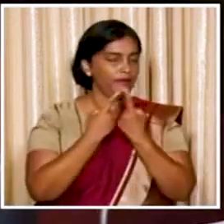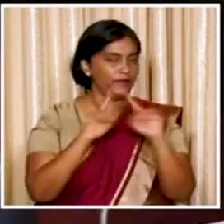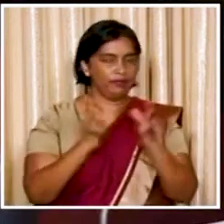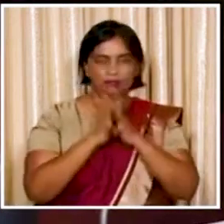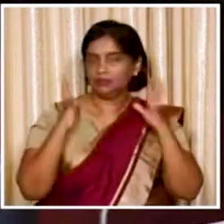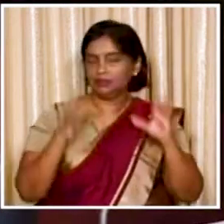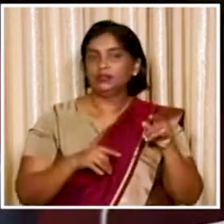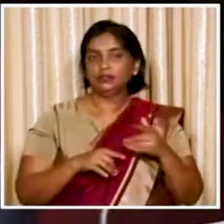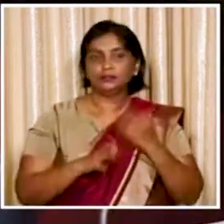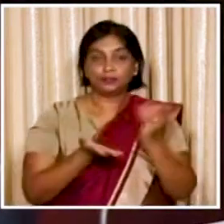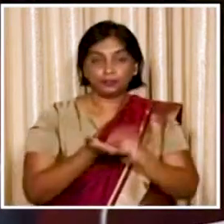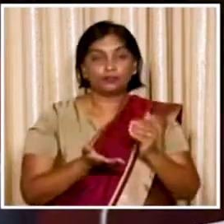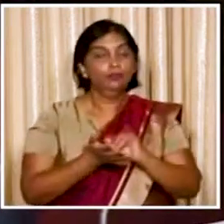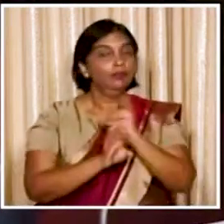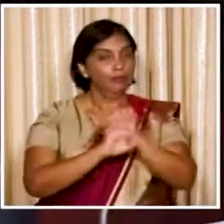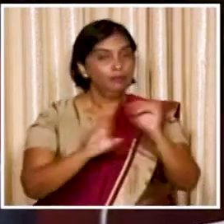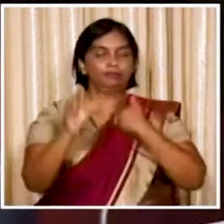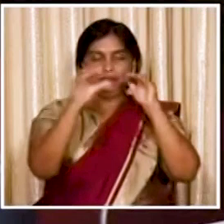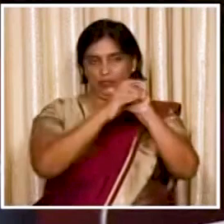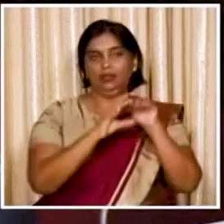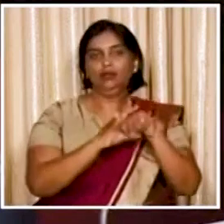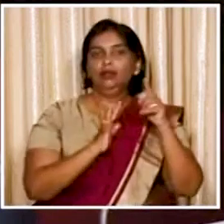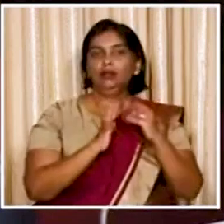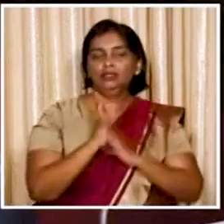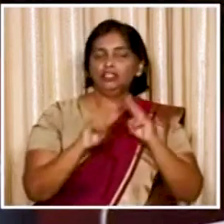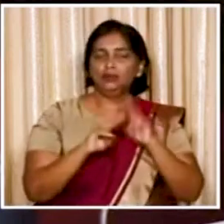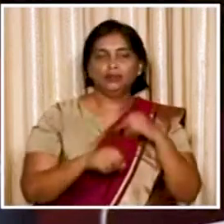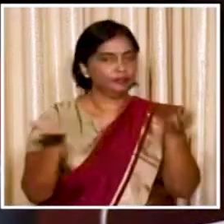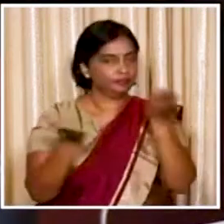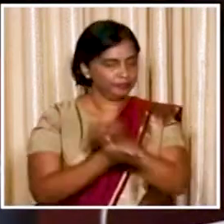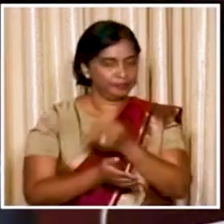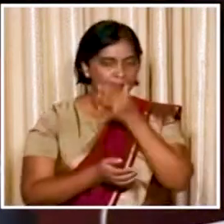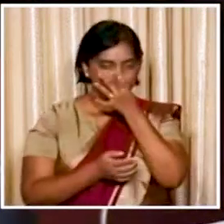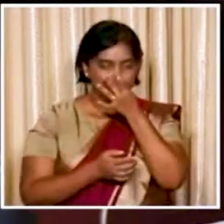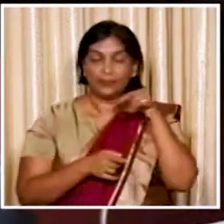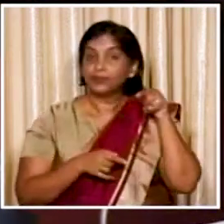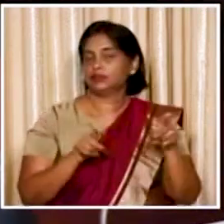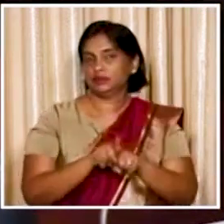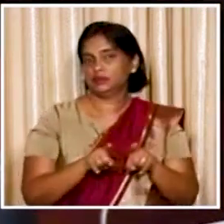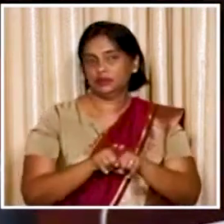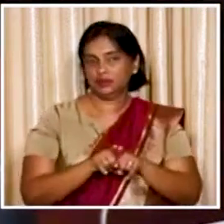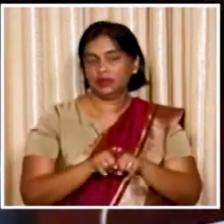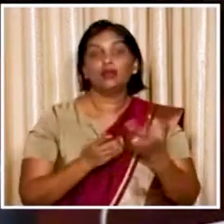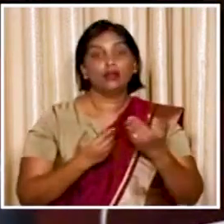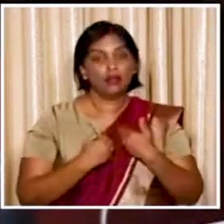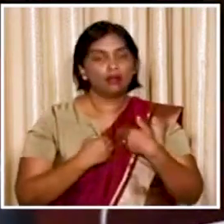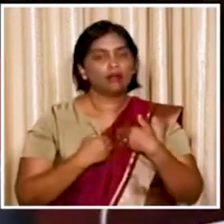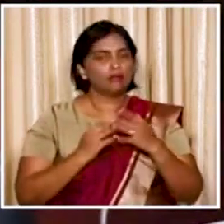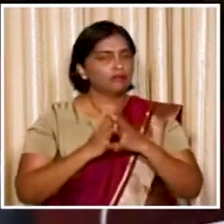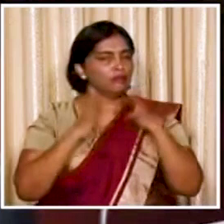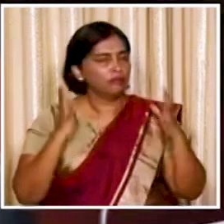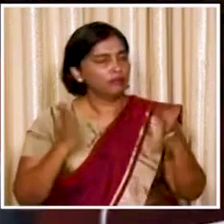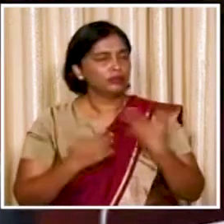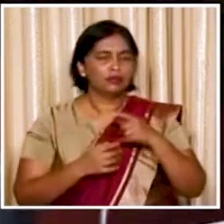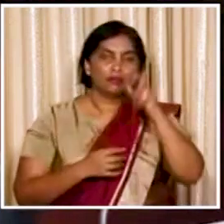තිබුණා. සාමාන්‍ය 16 වතාවක් ගියා කියලා කියනවා. ඒක IMF එකයි රජය ඇත්තට ගනුදෙනුවක්. මේ පාර මේකේ වෙනස අපි මෙච්චර කොහොම